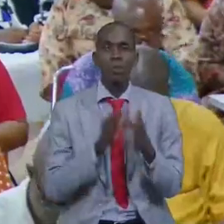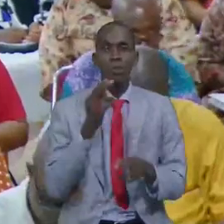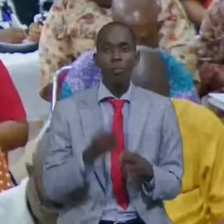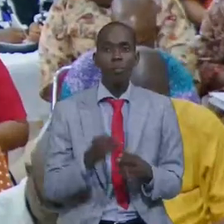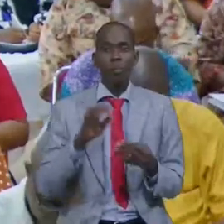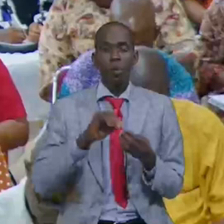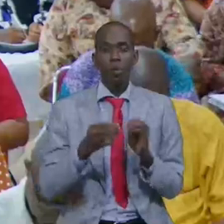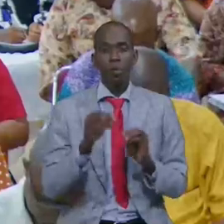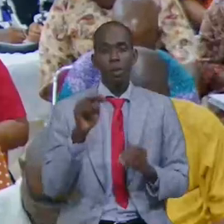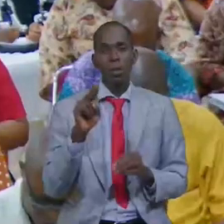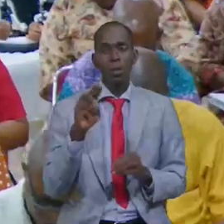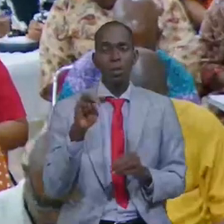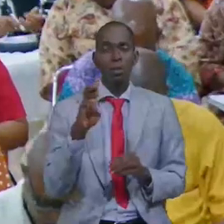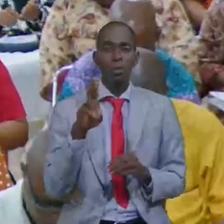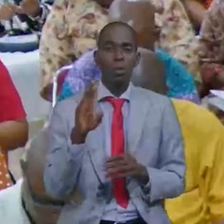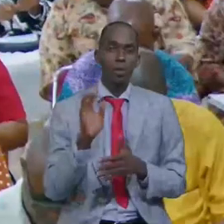Nombre 21, verset 4.